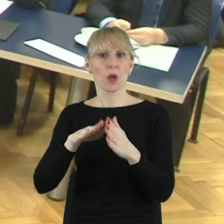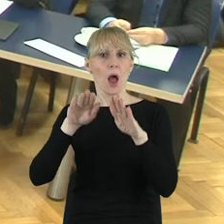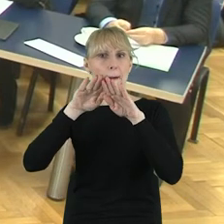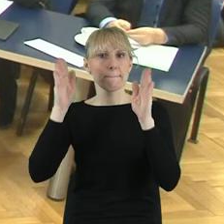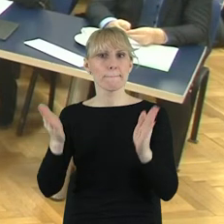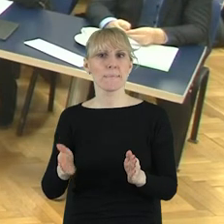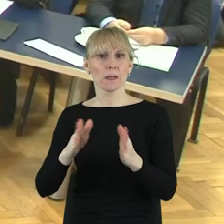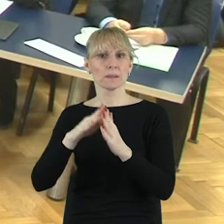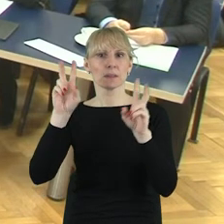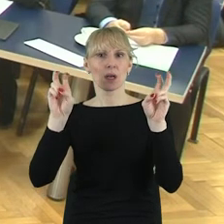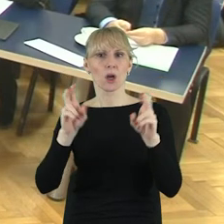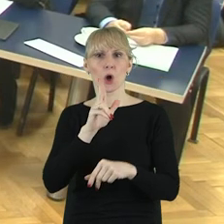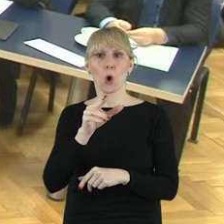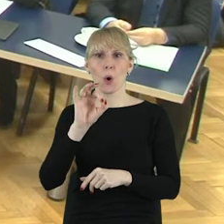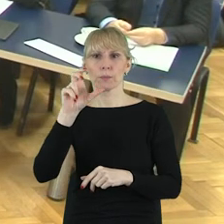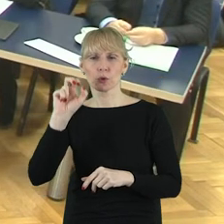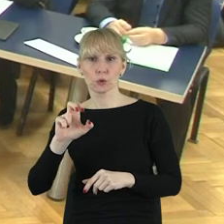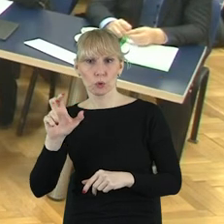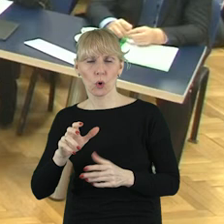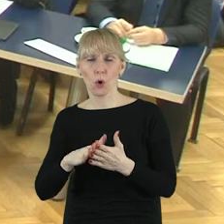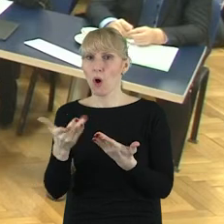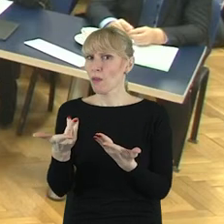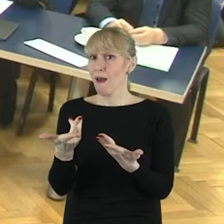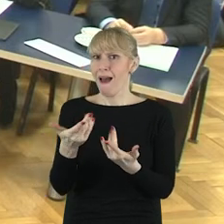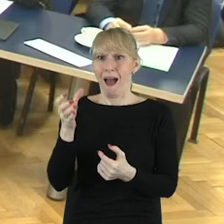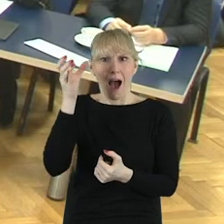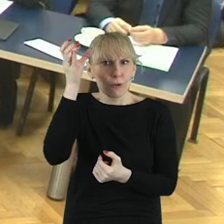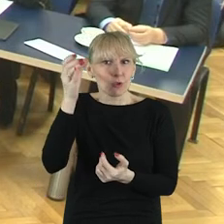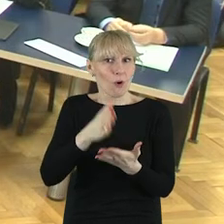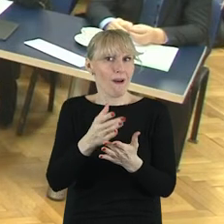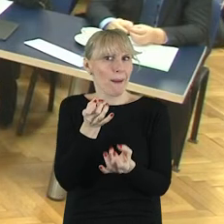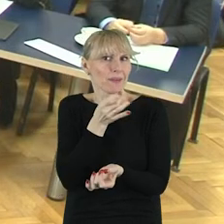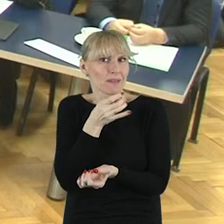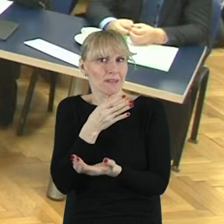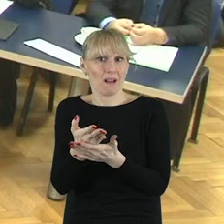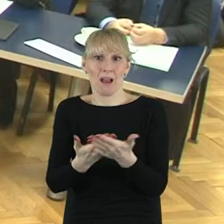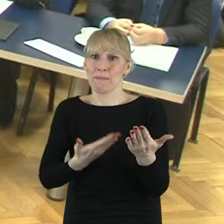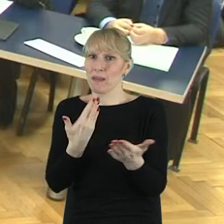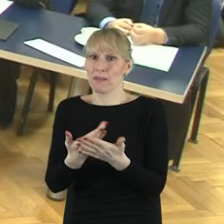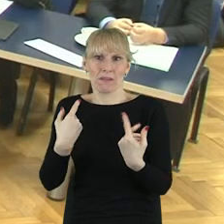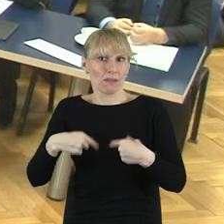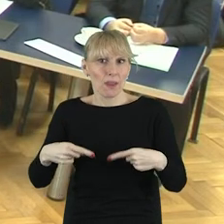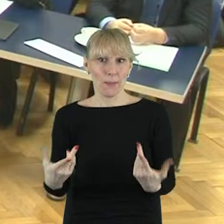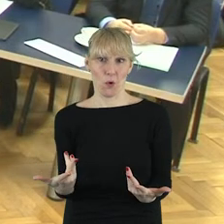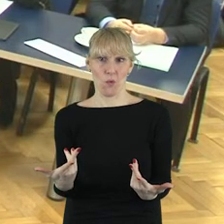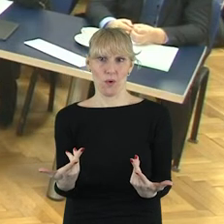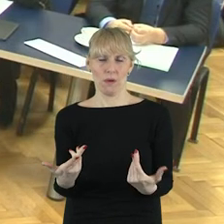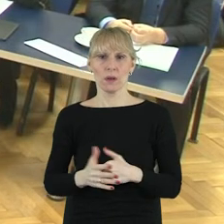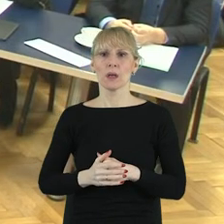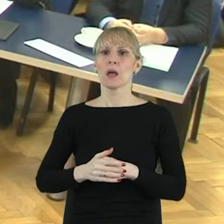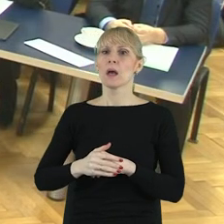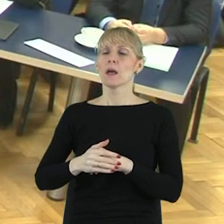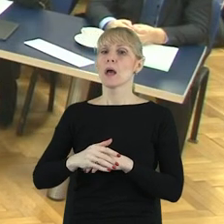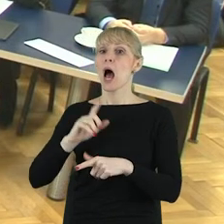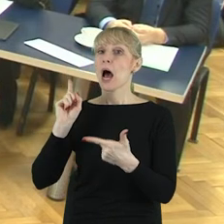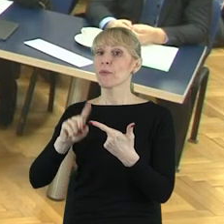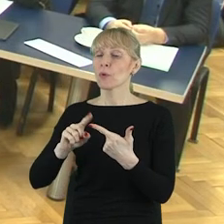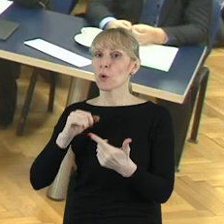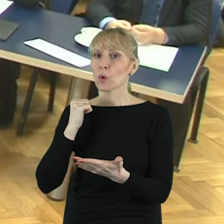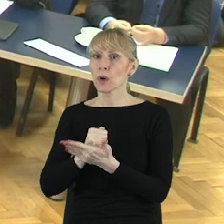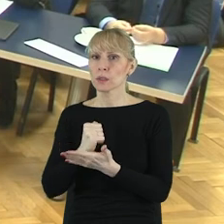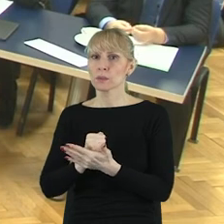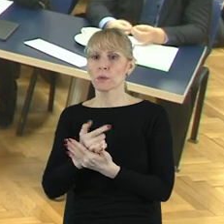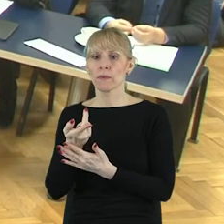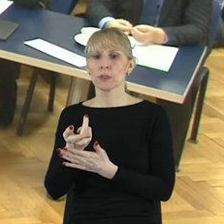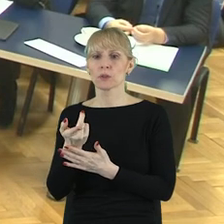to jedna sprawa. Druga sprawa jest taka, że z mojego punktu widzenia to jest bardzo smutny dzień dla naszego samorządu, że my się